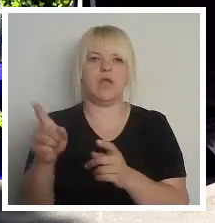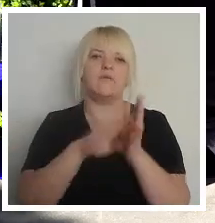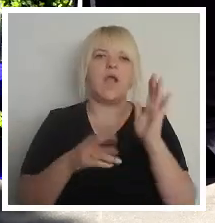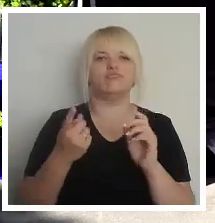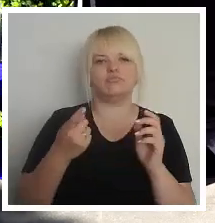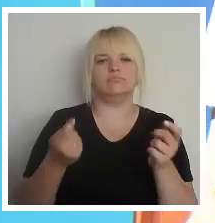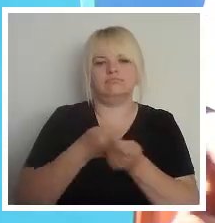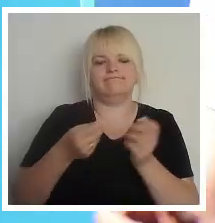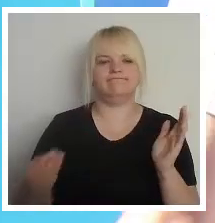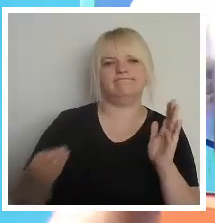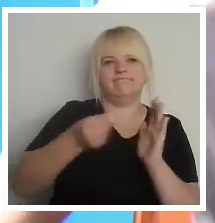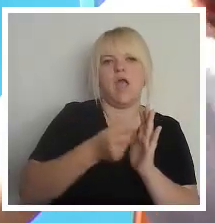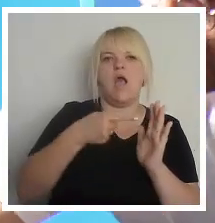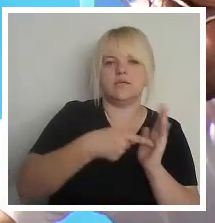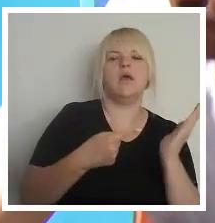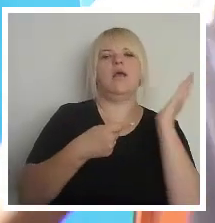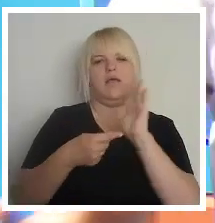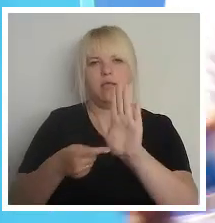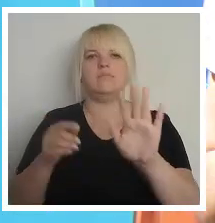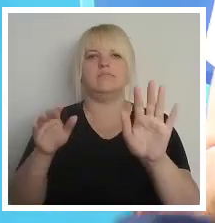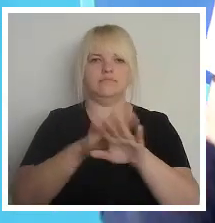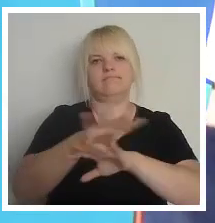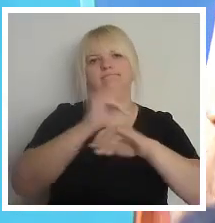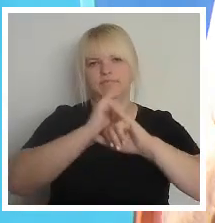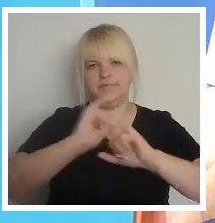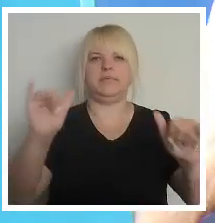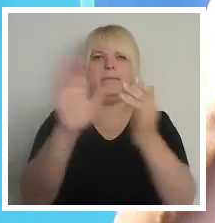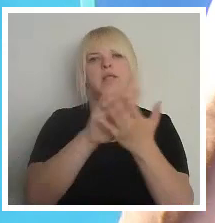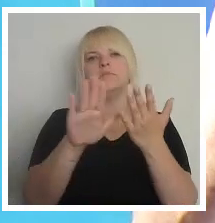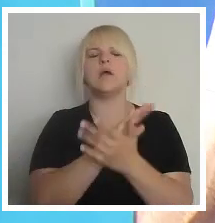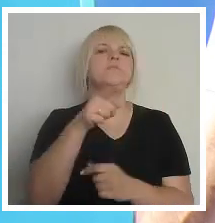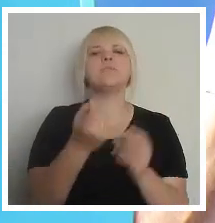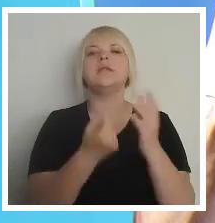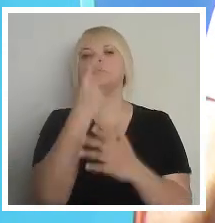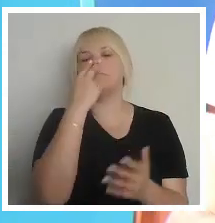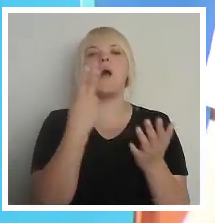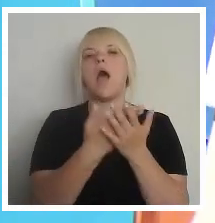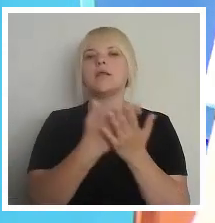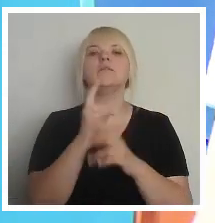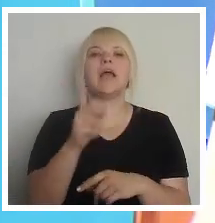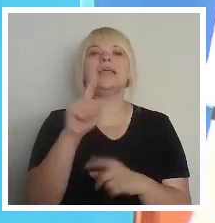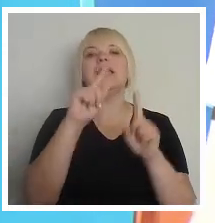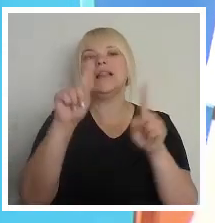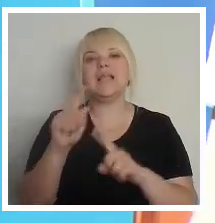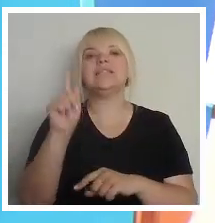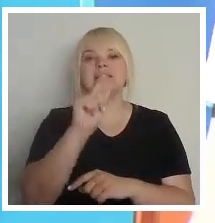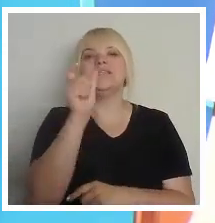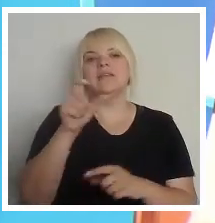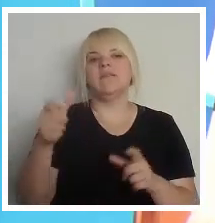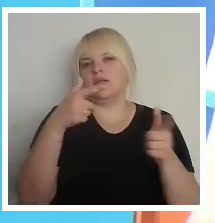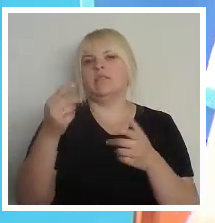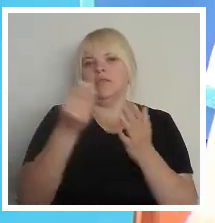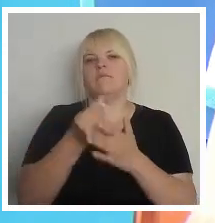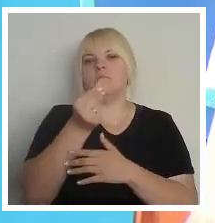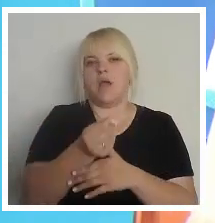Vienkārši bet katrā ziņā tas norāda uz to, ka teiksim, kad ir, nu, ir lietas, par ko cilvēki ir gatavi maksāt, un ja